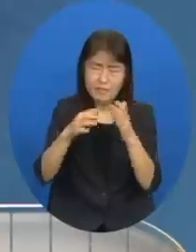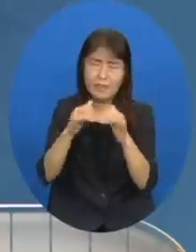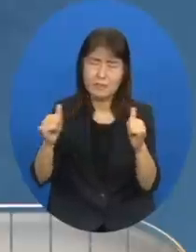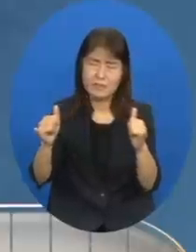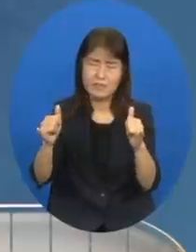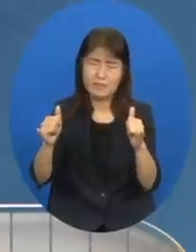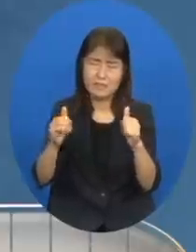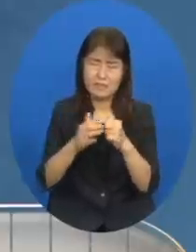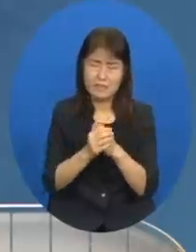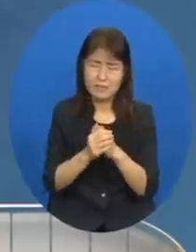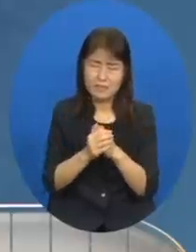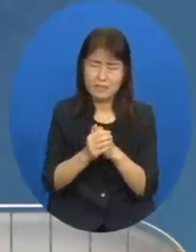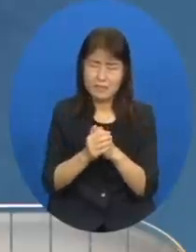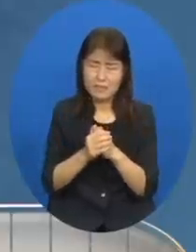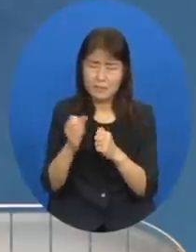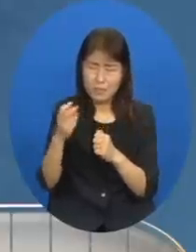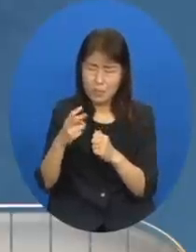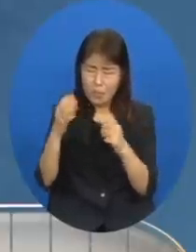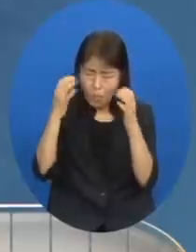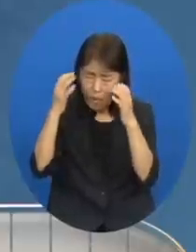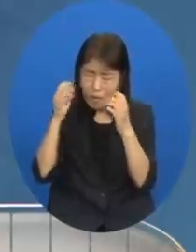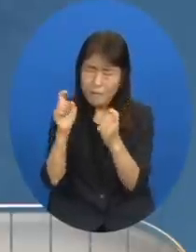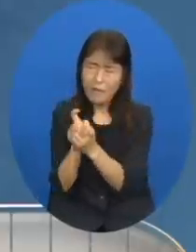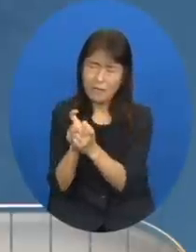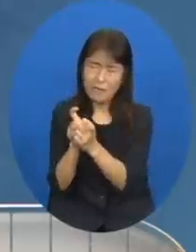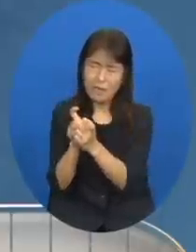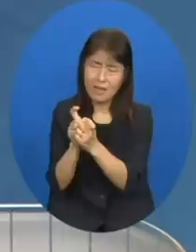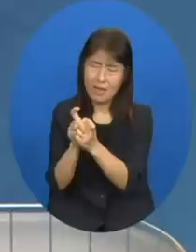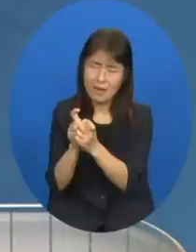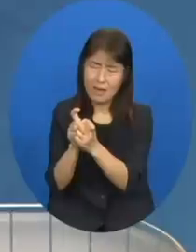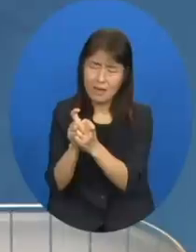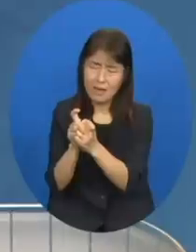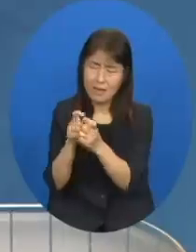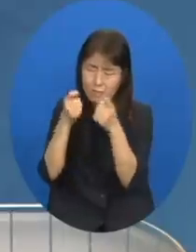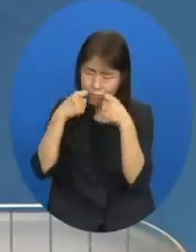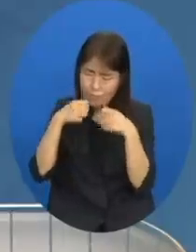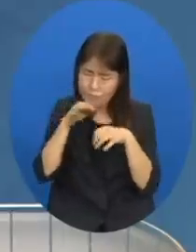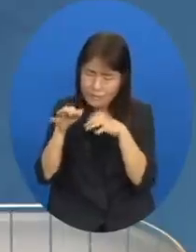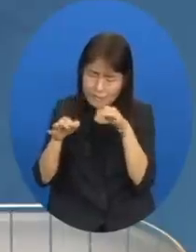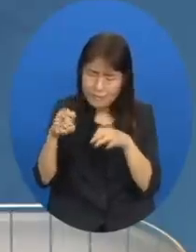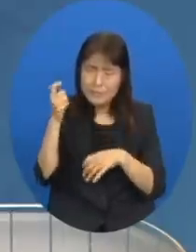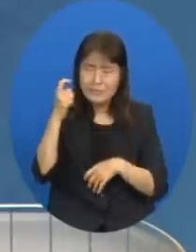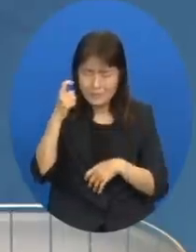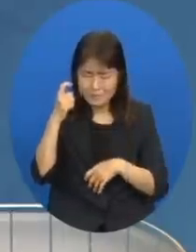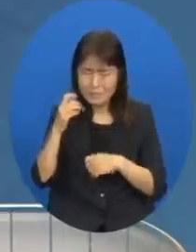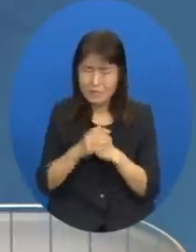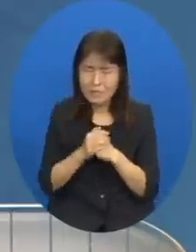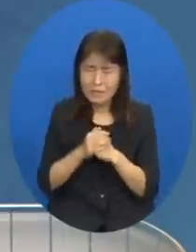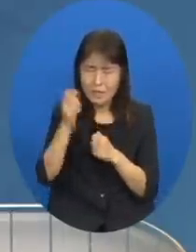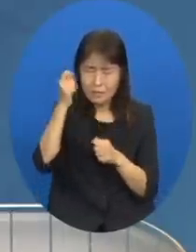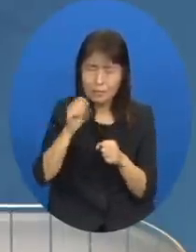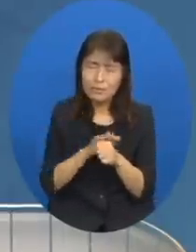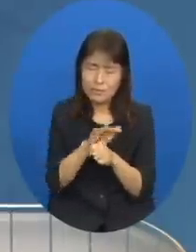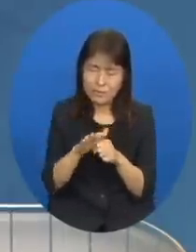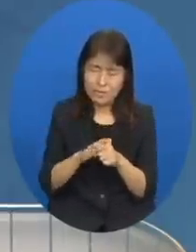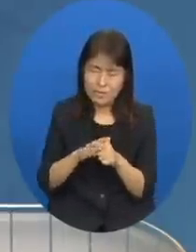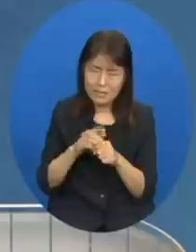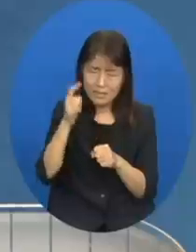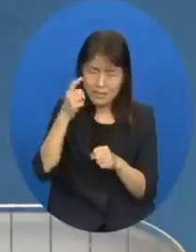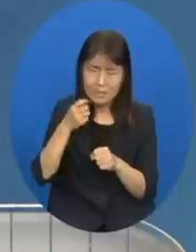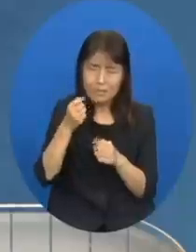이들과 그리고 그 환난 당한 울부짖음을 듣습니다 주여 긍휼히 여겨 주소서